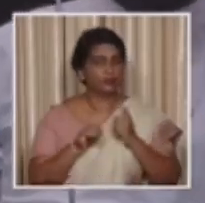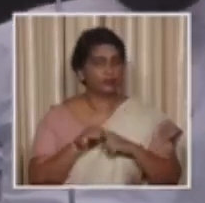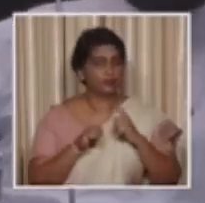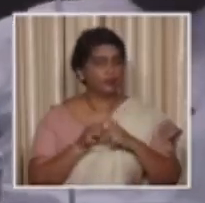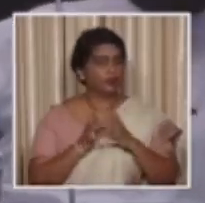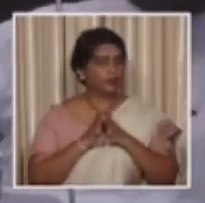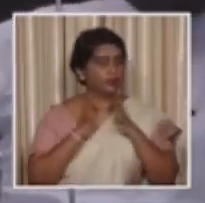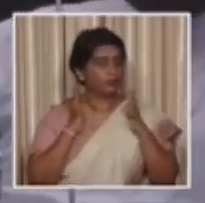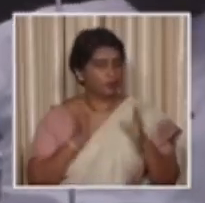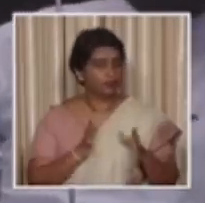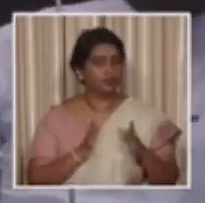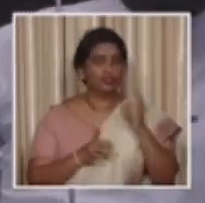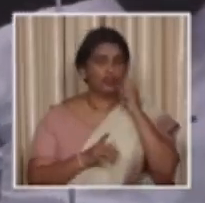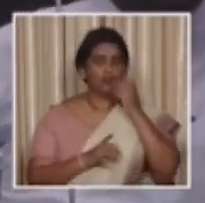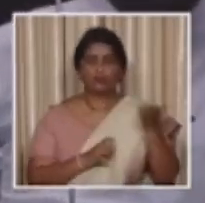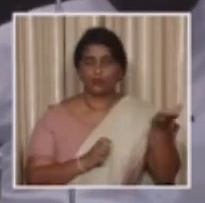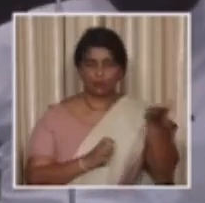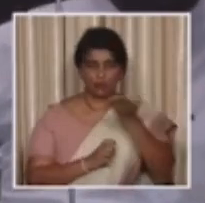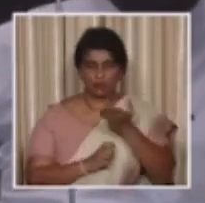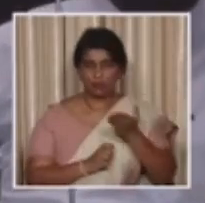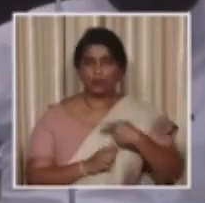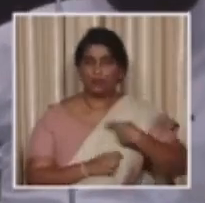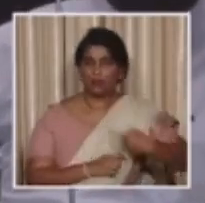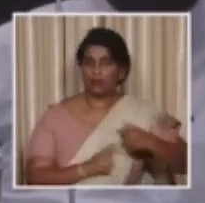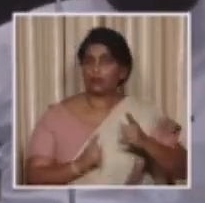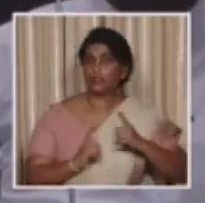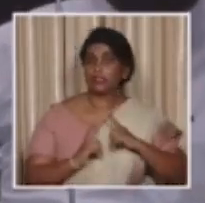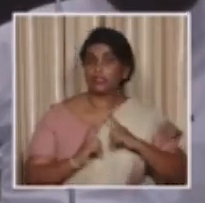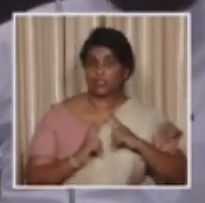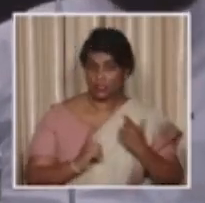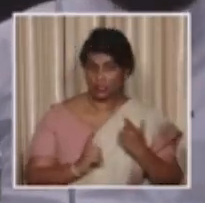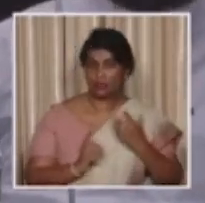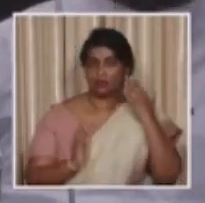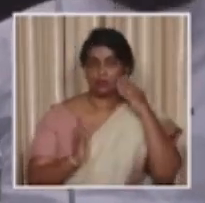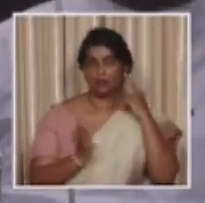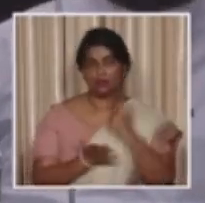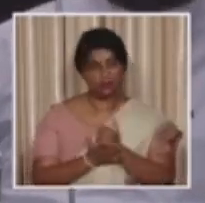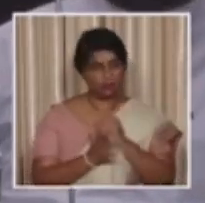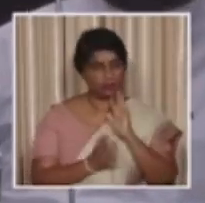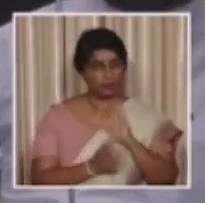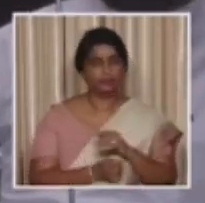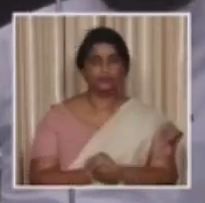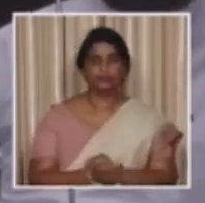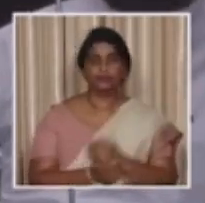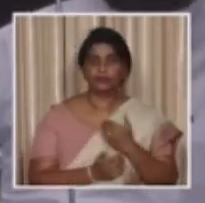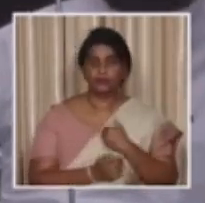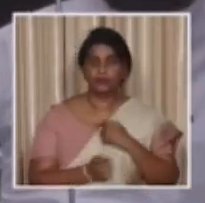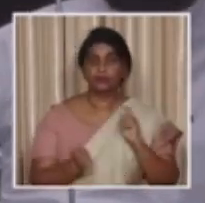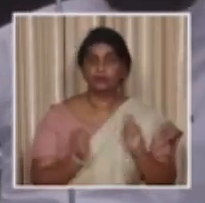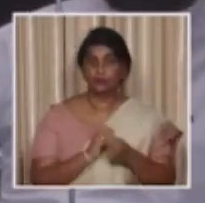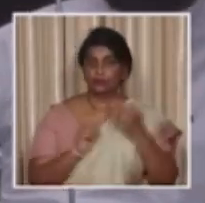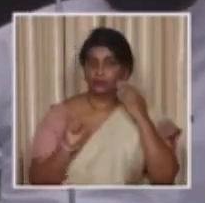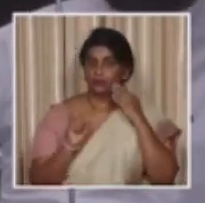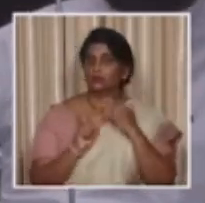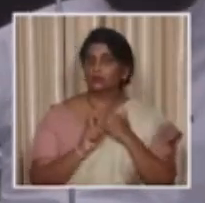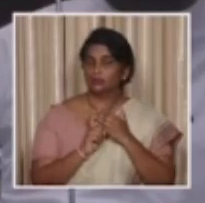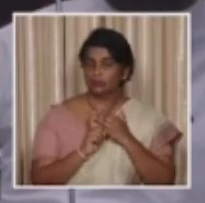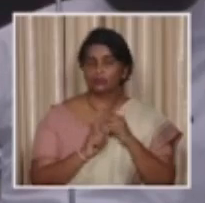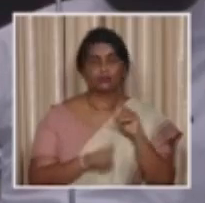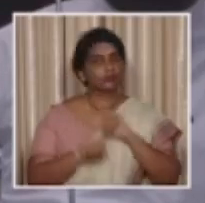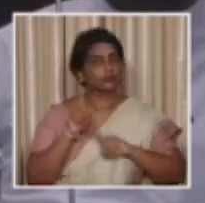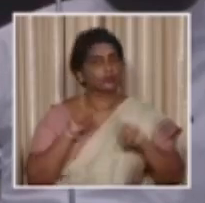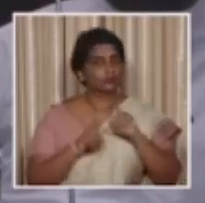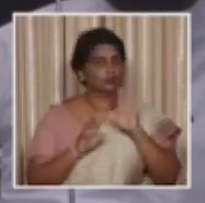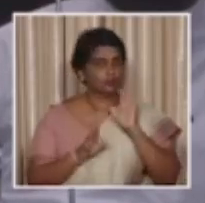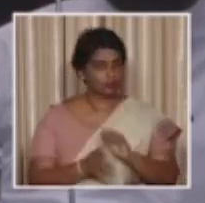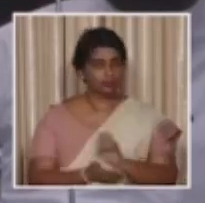రాశ్యక్ జనతావట దైనికవ జీవత్వీమ పిలిబందవ తిబెద్ది అపిట క్రికెట్ పిలిబందవ కథా కరన్న